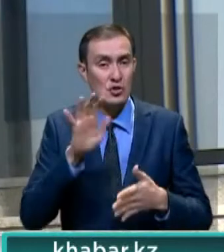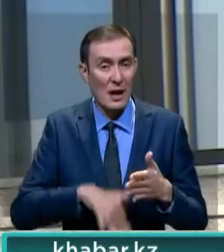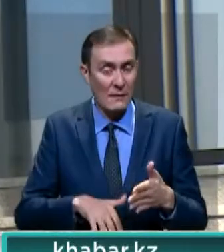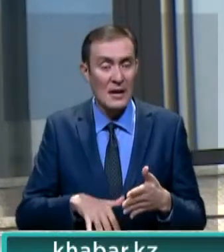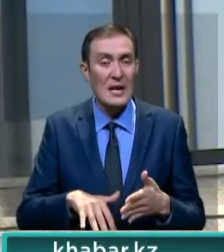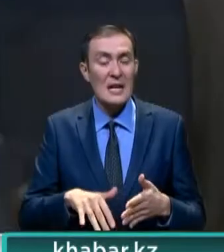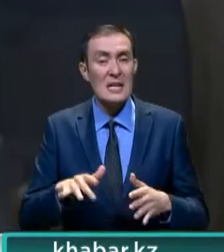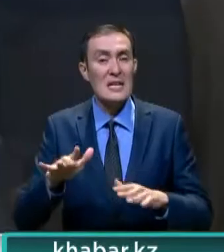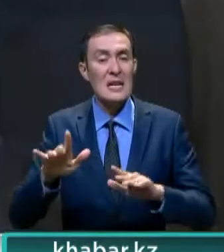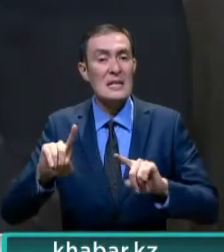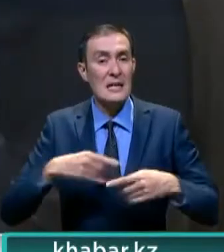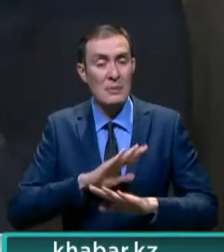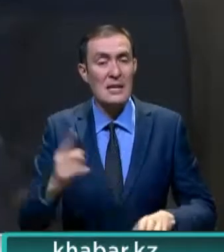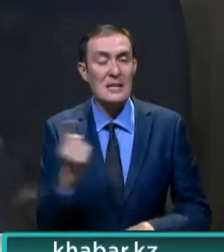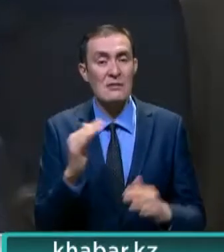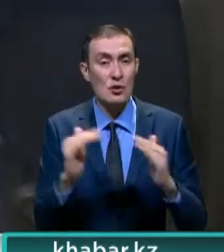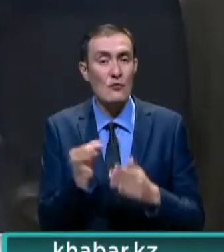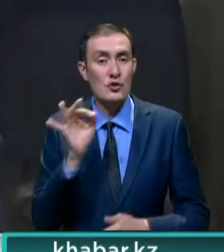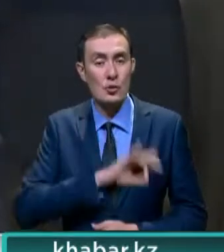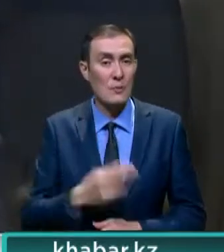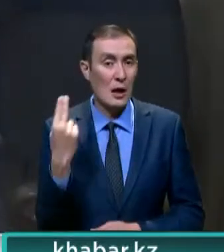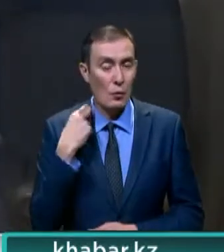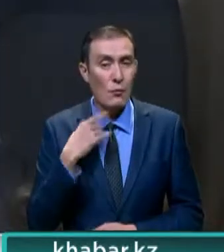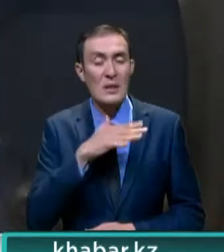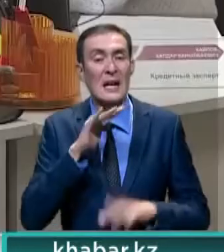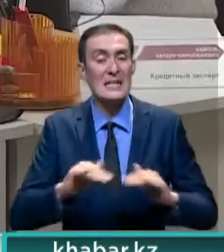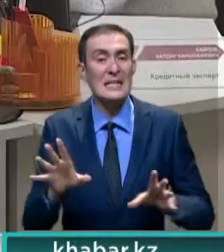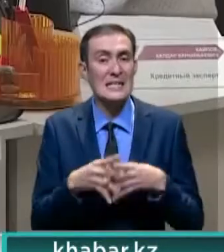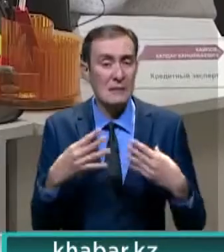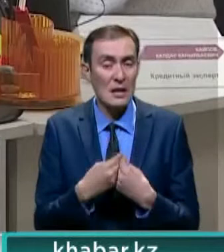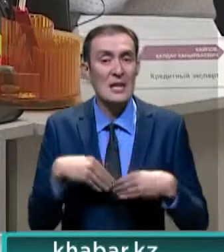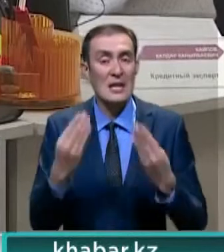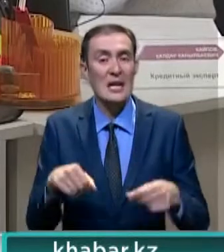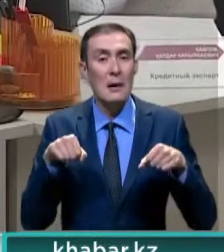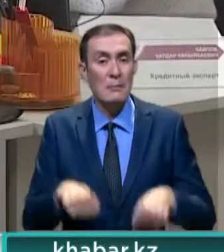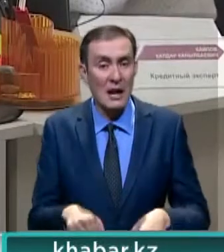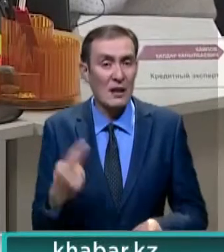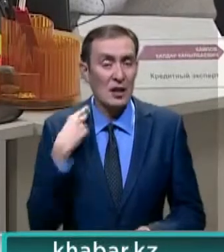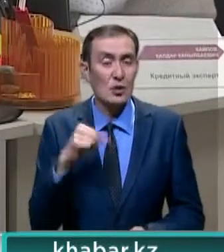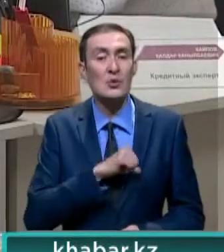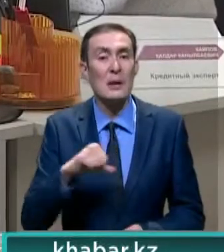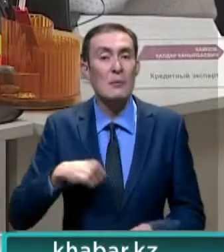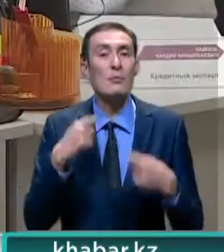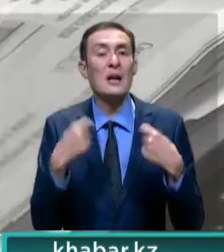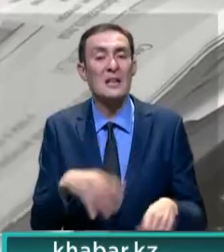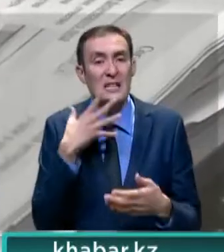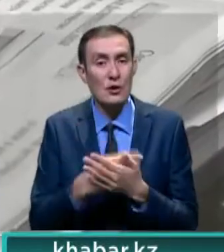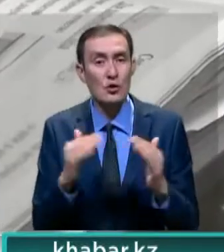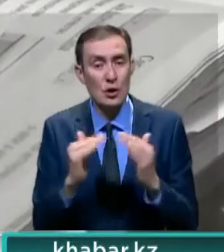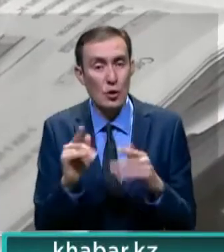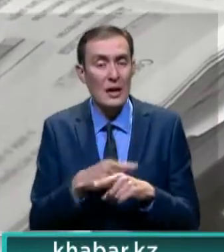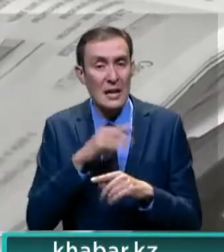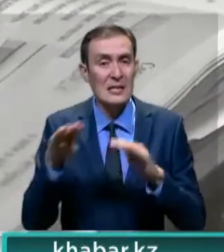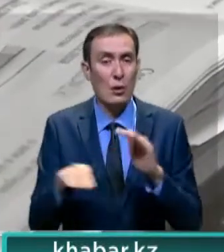не отбирать единственное жилье в счет погашения долгов у многодетных семей и дать право должнику самому продать свое жилье или